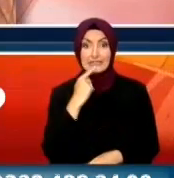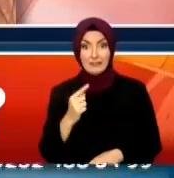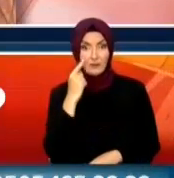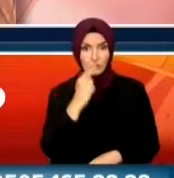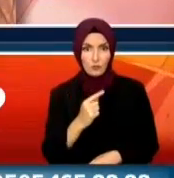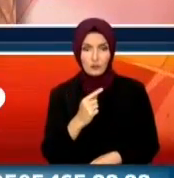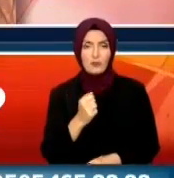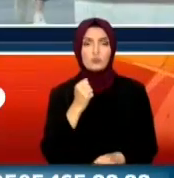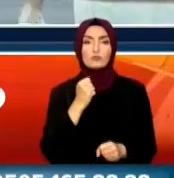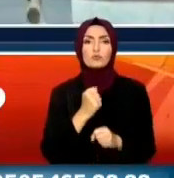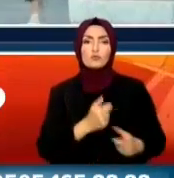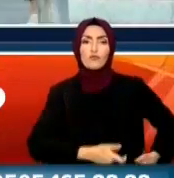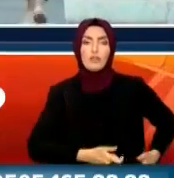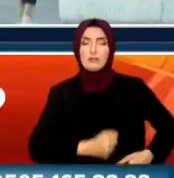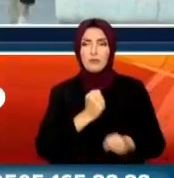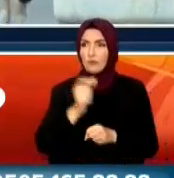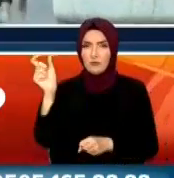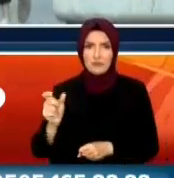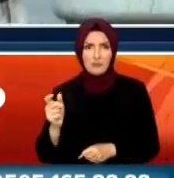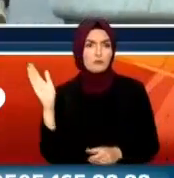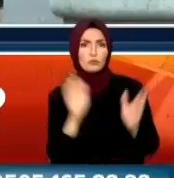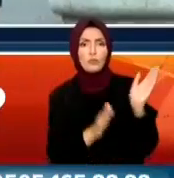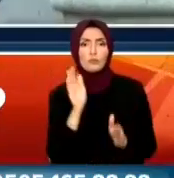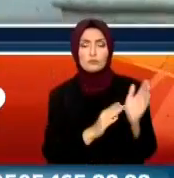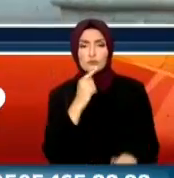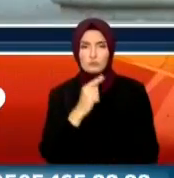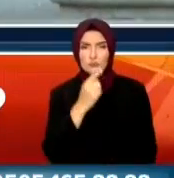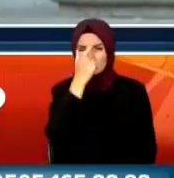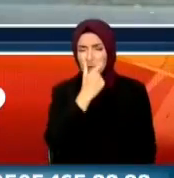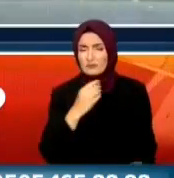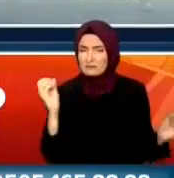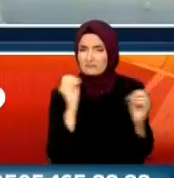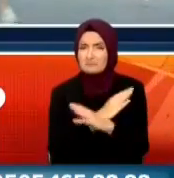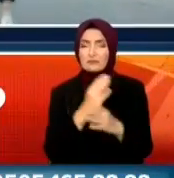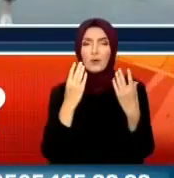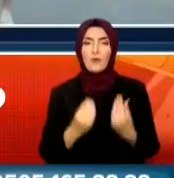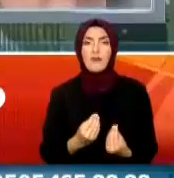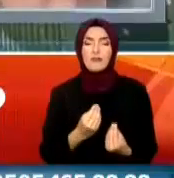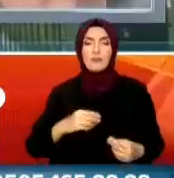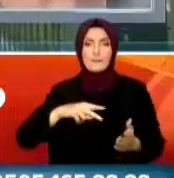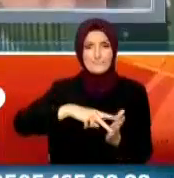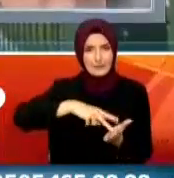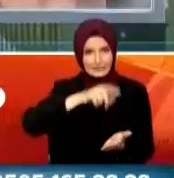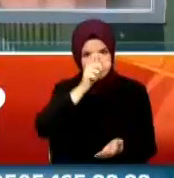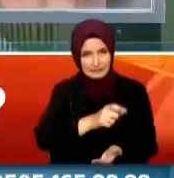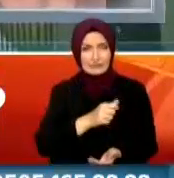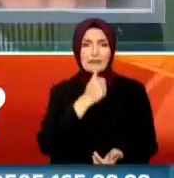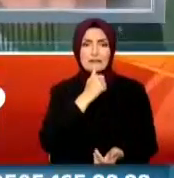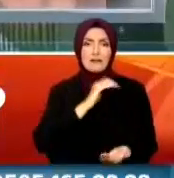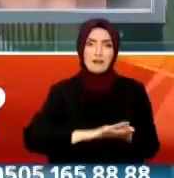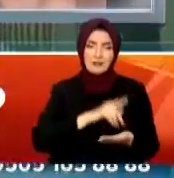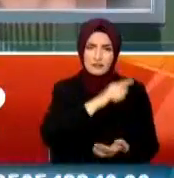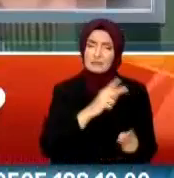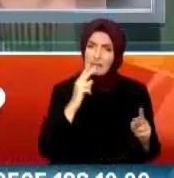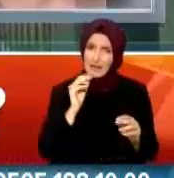önce hiç kimsen yumruk yememiş. Yüzü tanınmaz hale gelen Ukraynalı manken ve erkek arkadaşı soluğu emniyette aldı. I was stressing so much that I'm not